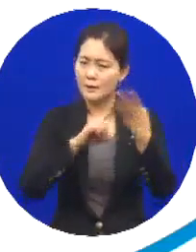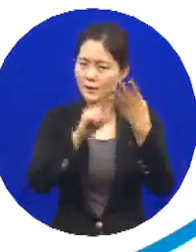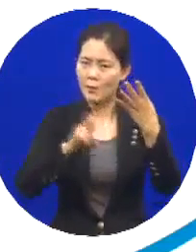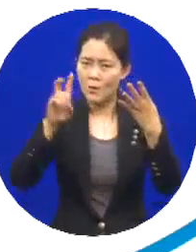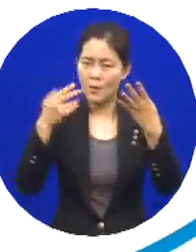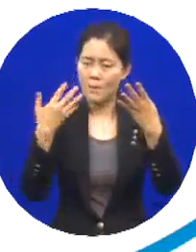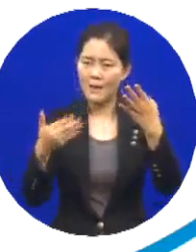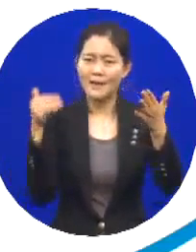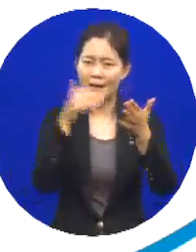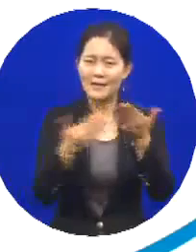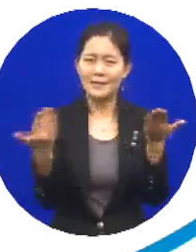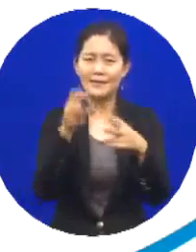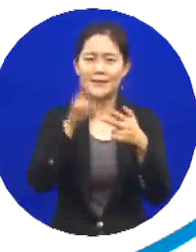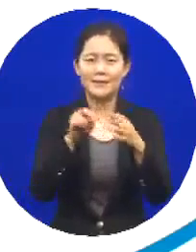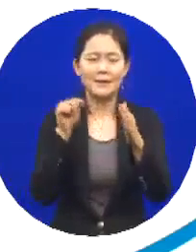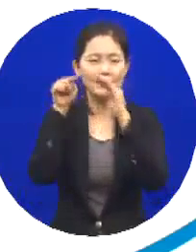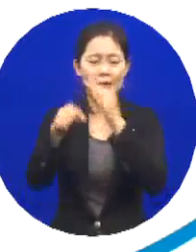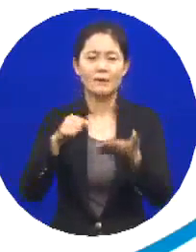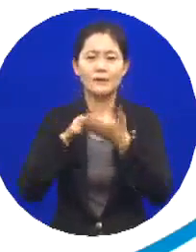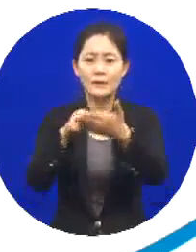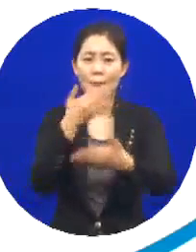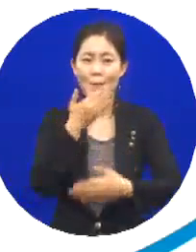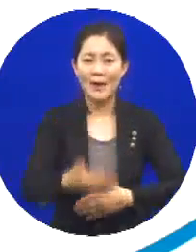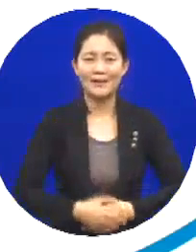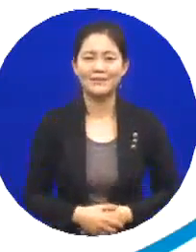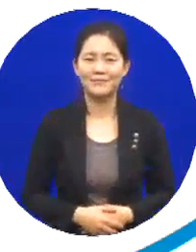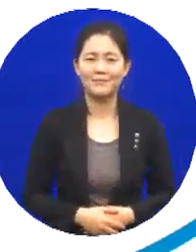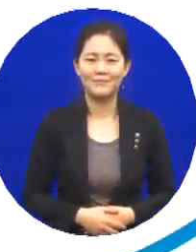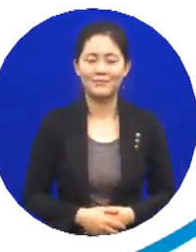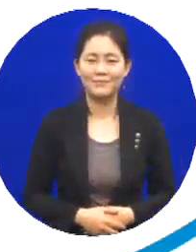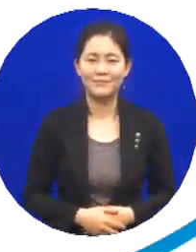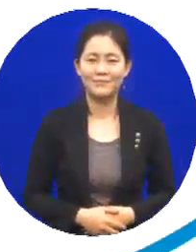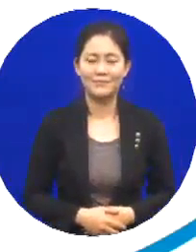4월 8일까지 용인시 일자리센터를 방문해 신청하시기 바랍니다.